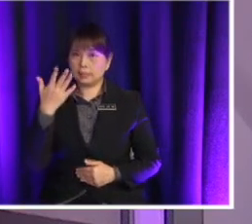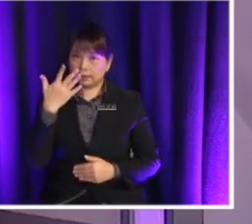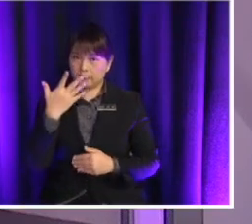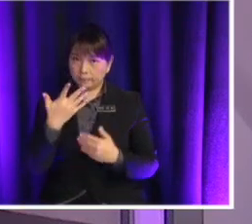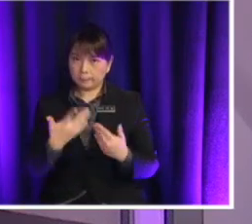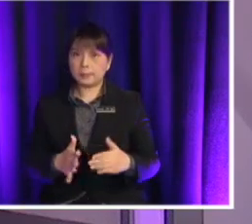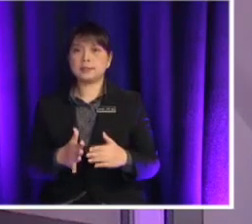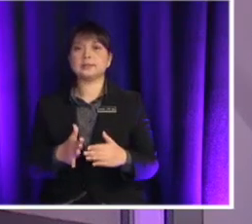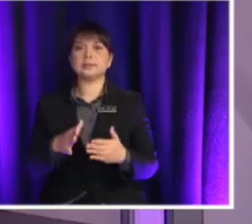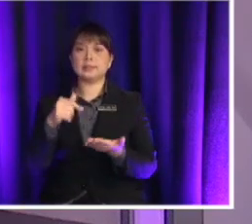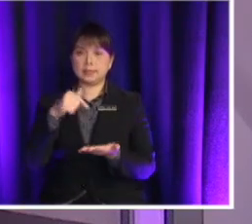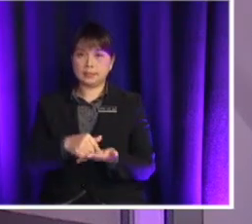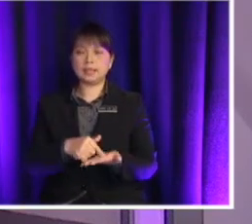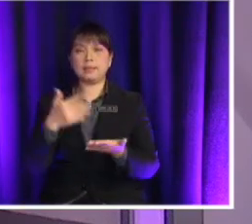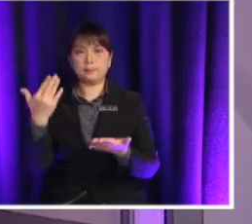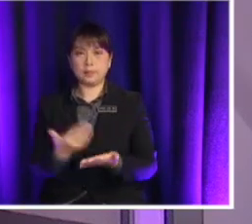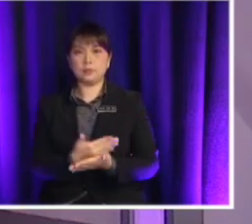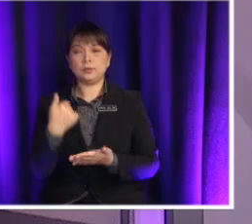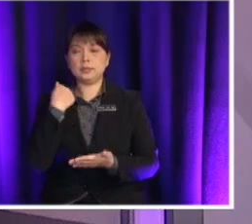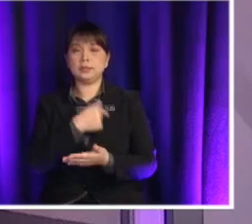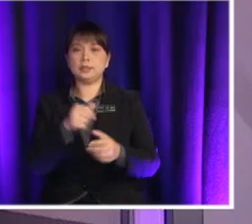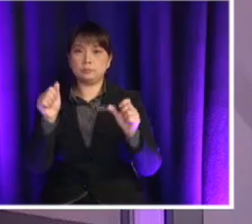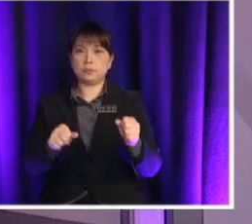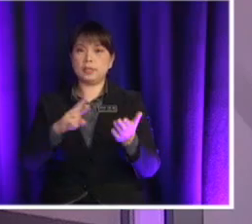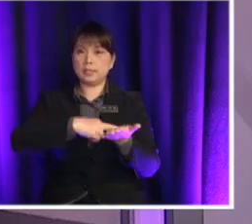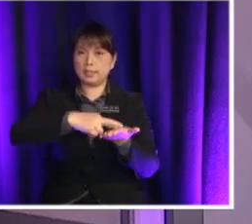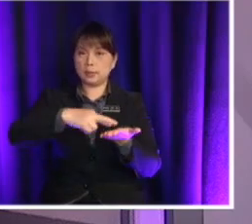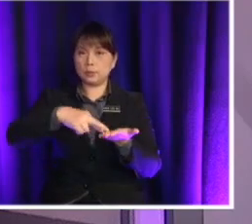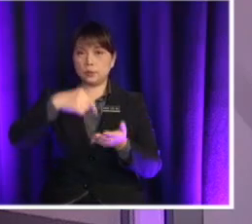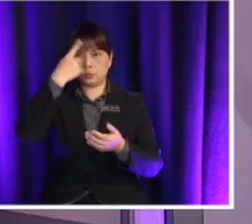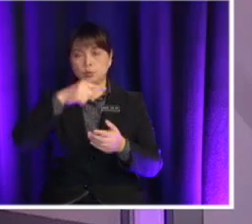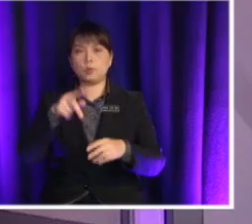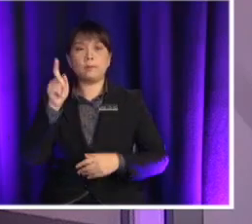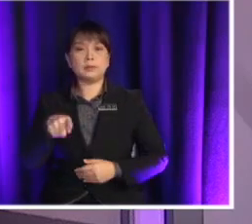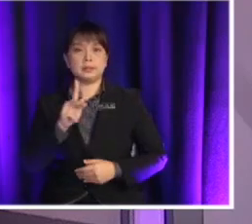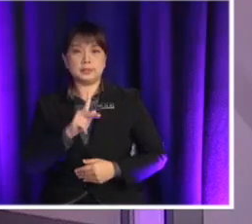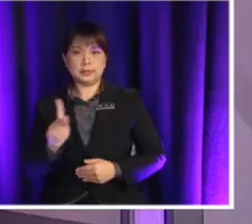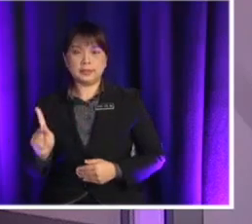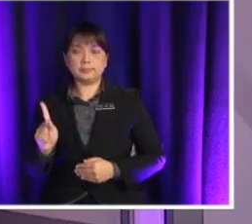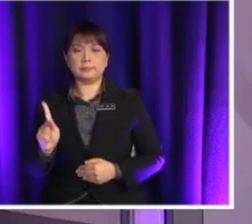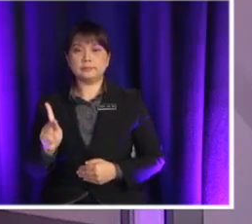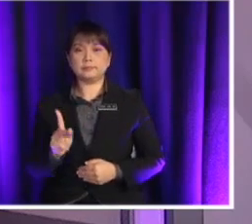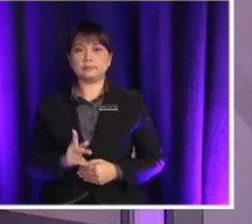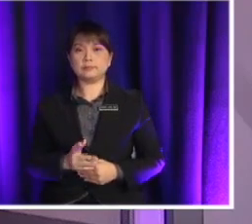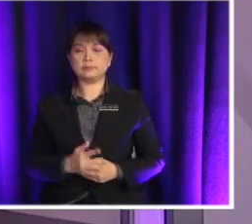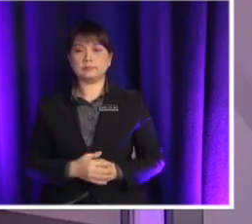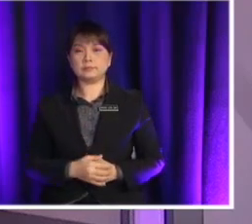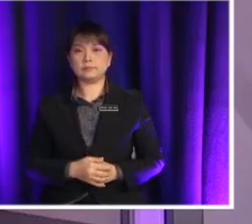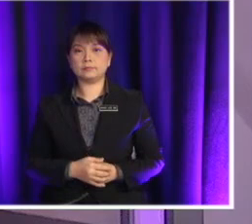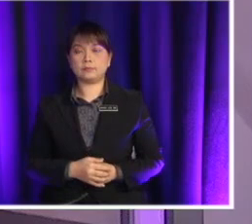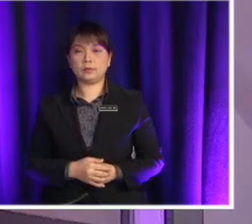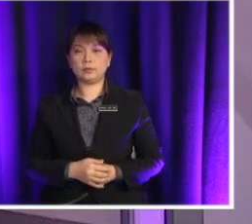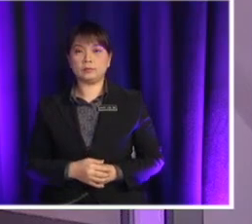buat ni, kita boleh rekodkan untuk memastikan kita punya mungkin selepas ni kita nak